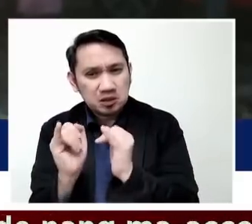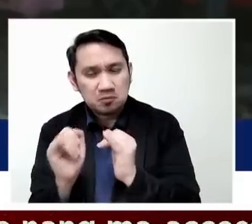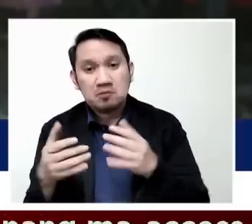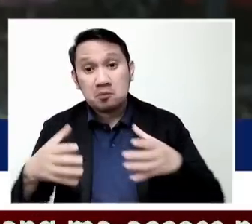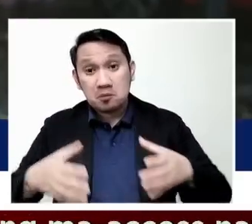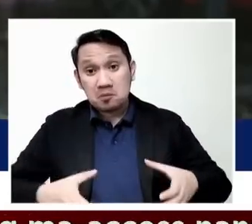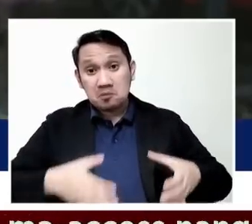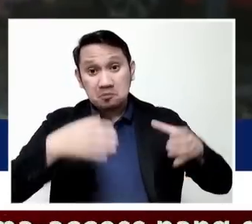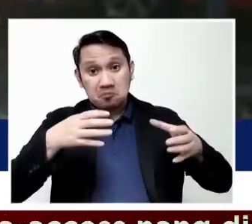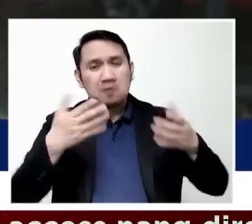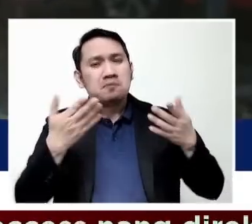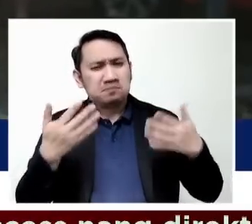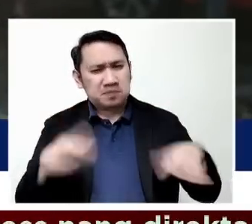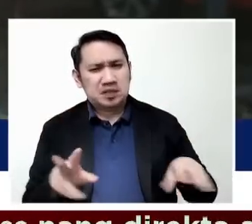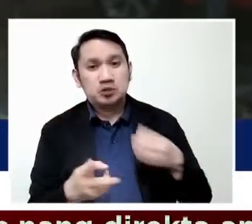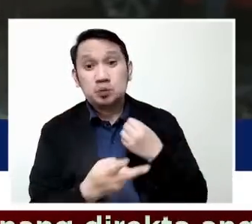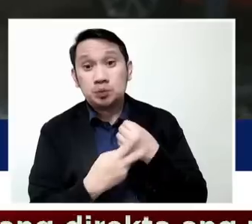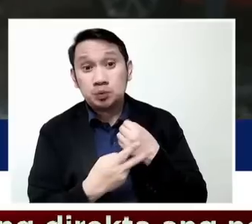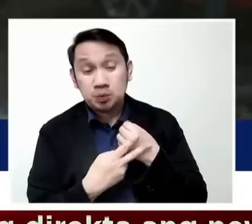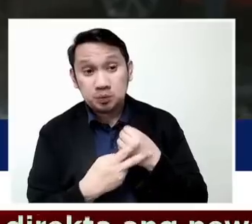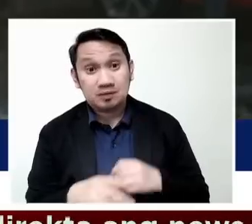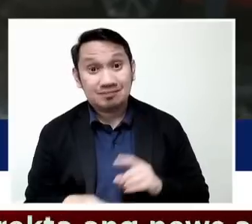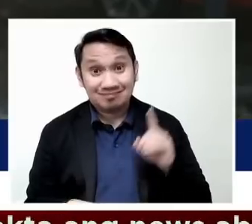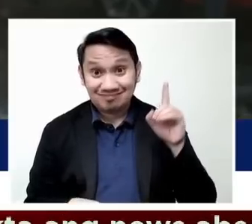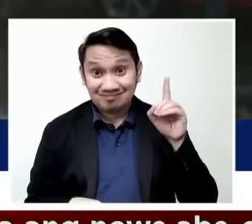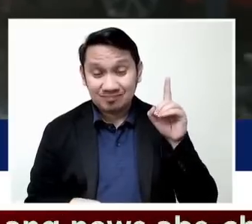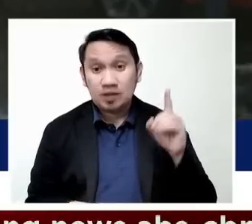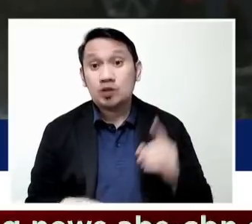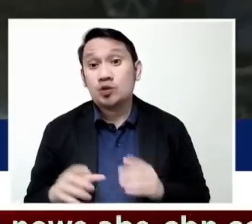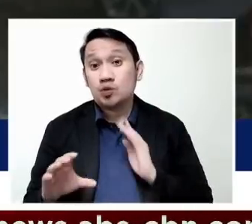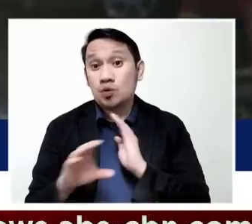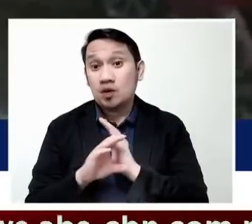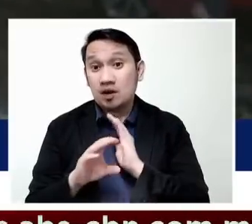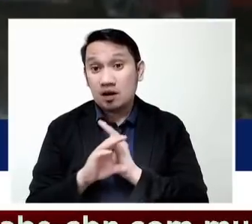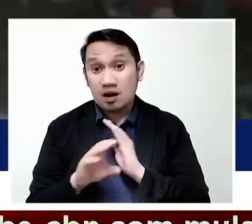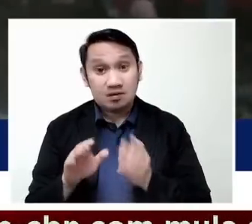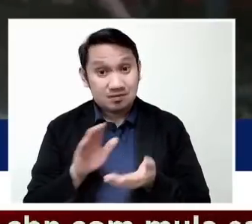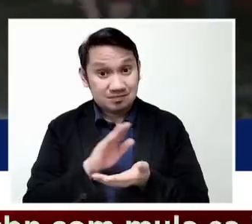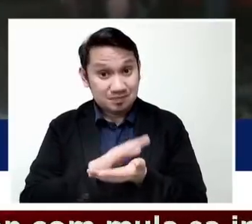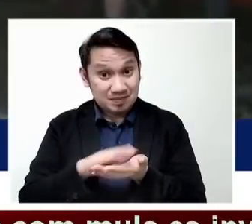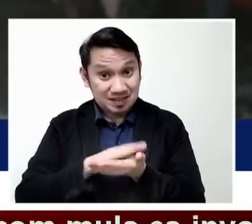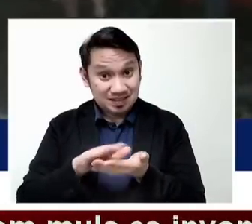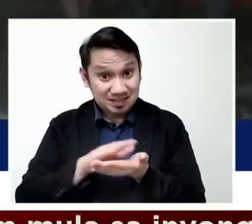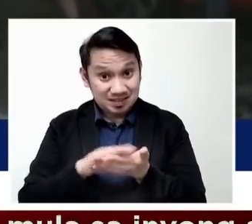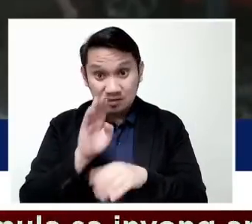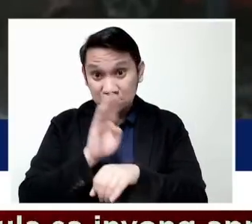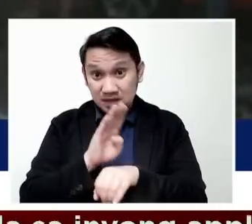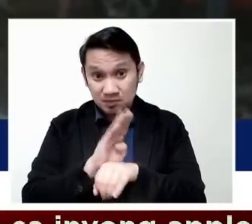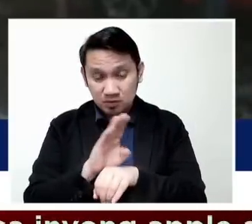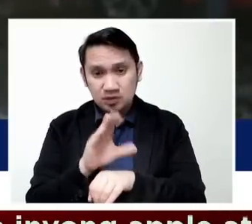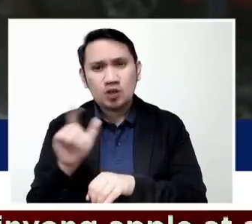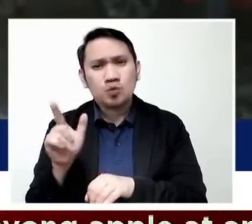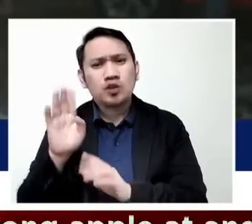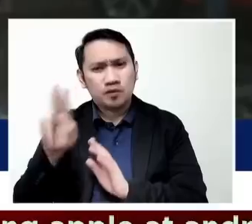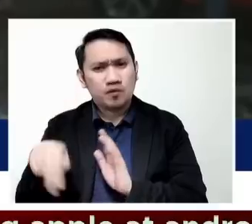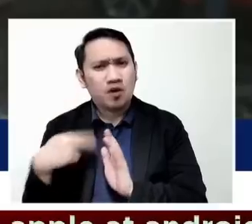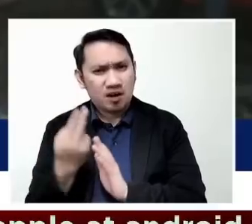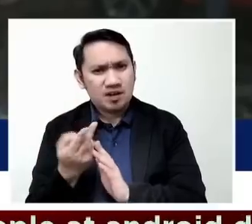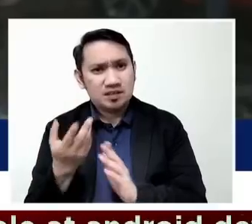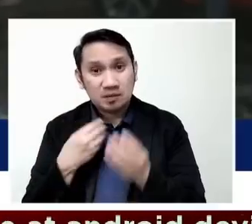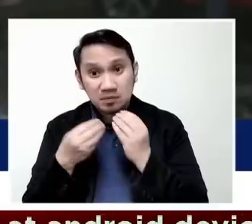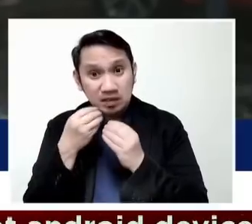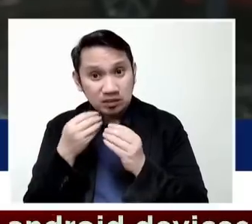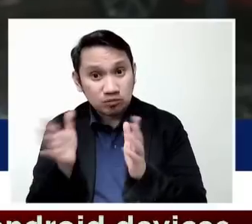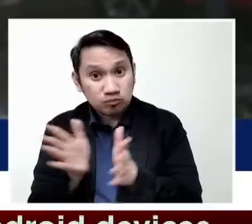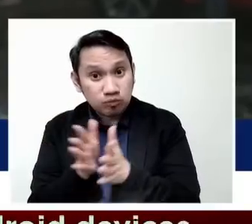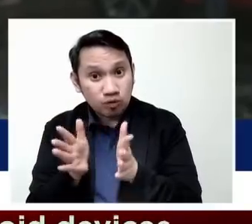mga tubig. Tulad na lang nitong 24 hours na car wash sa aking likuran at yung katabi nito na 24 hours na eatery. Plano nila